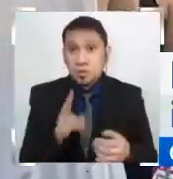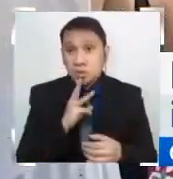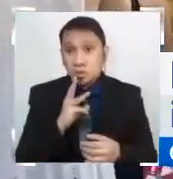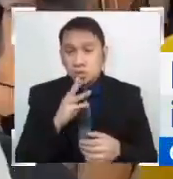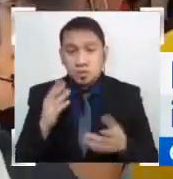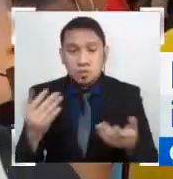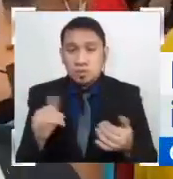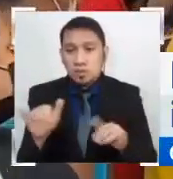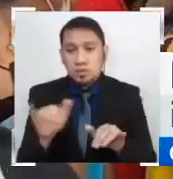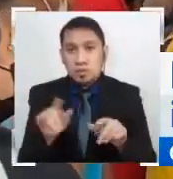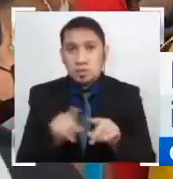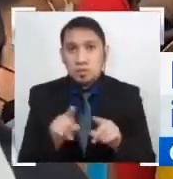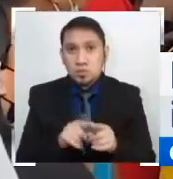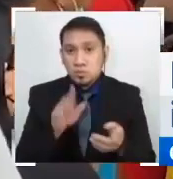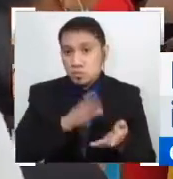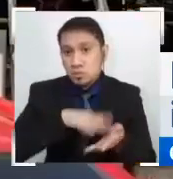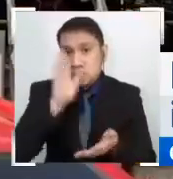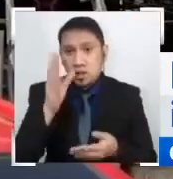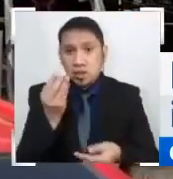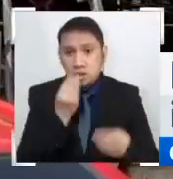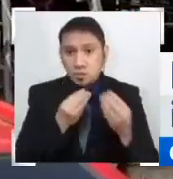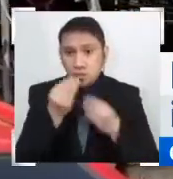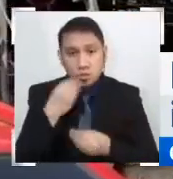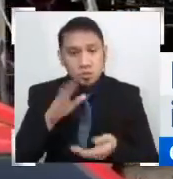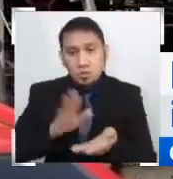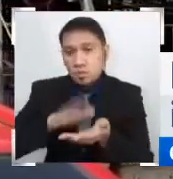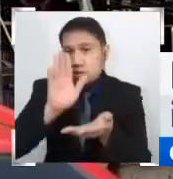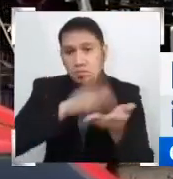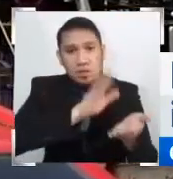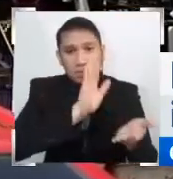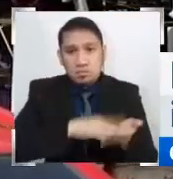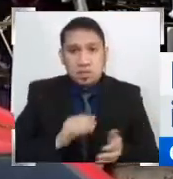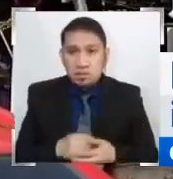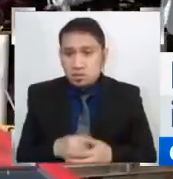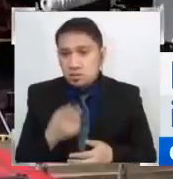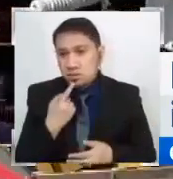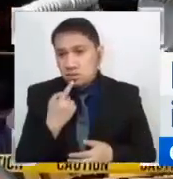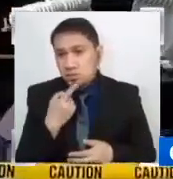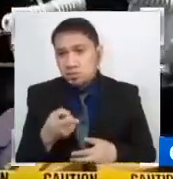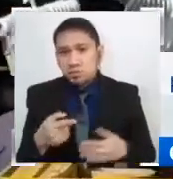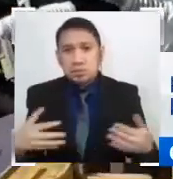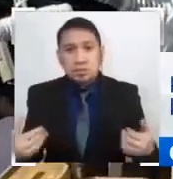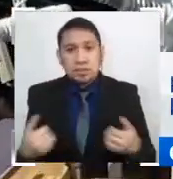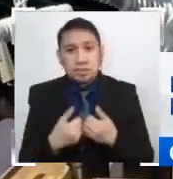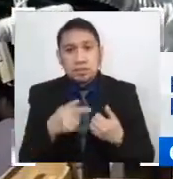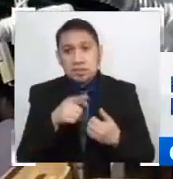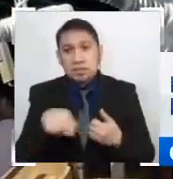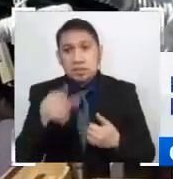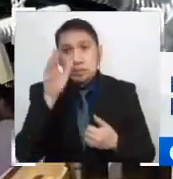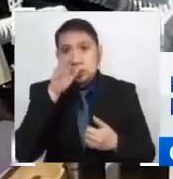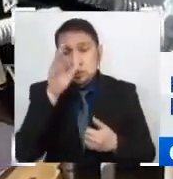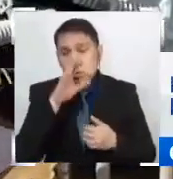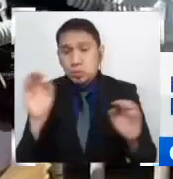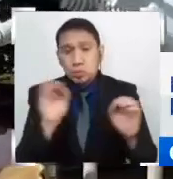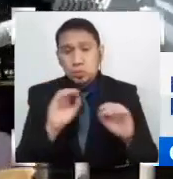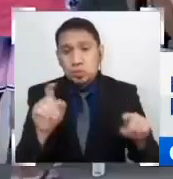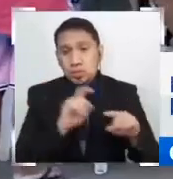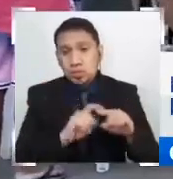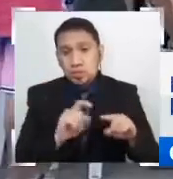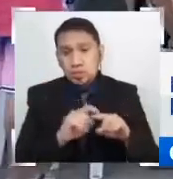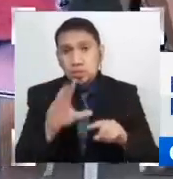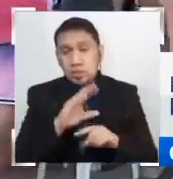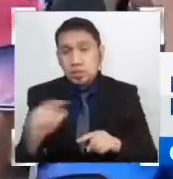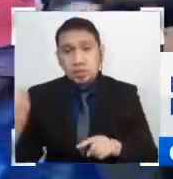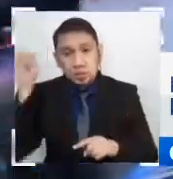ng pagkain at iba pa mga bilihin. Hamon din sa mga taga Cebu ang kawalan ng supply ng kuryente at ang linya ng komunikasyon,